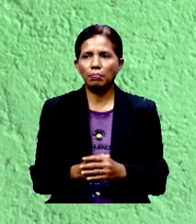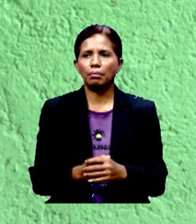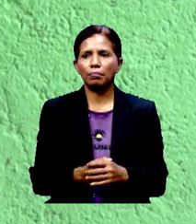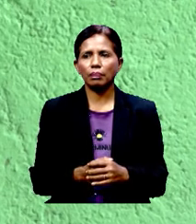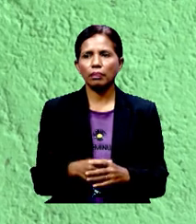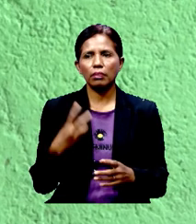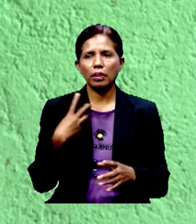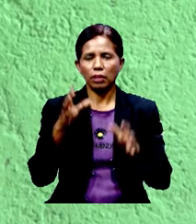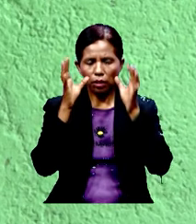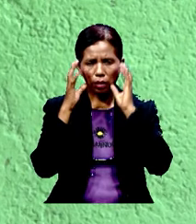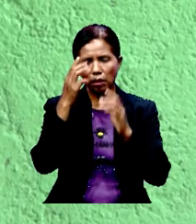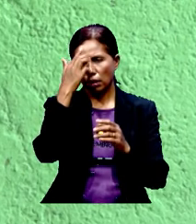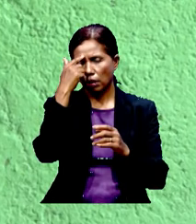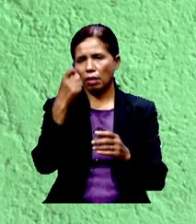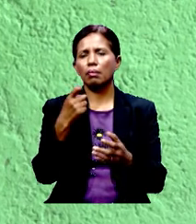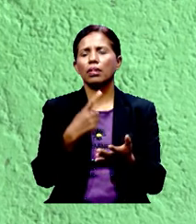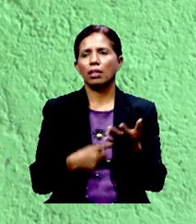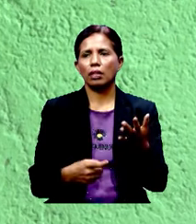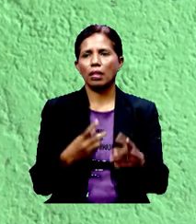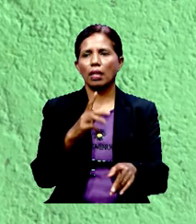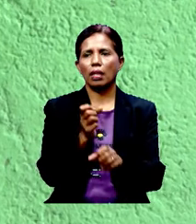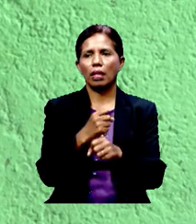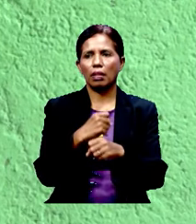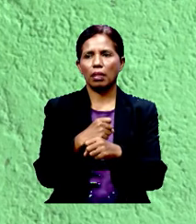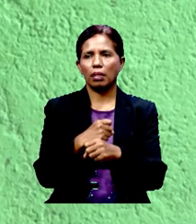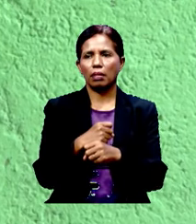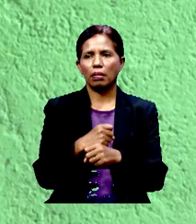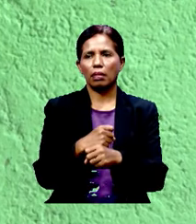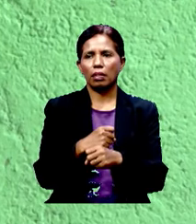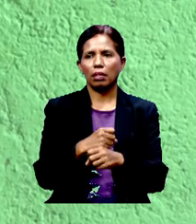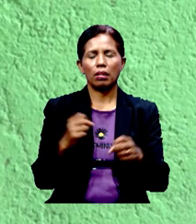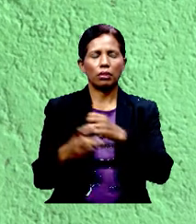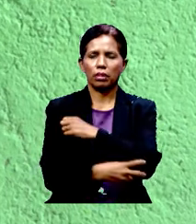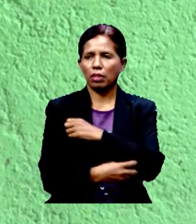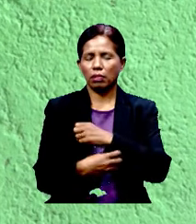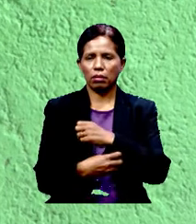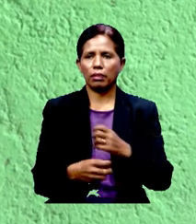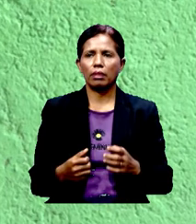Ita triste ambasel. Ema halu te istraka te itan isilano, lawas nao.